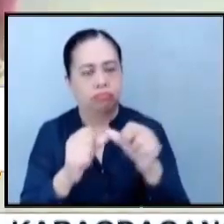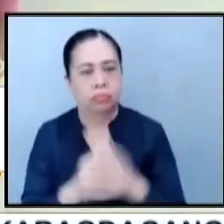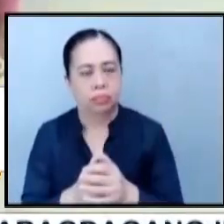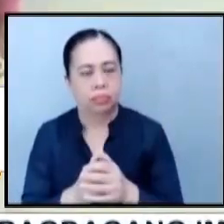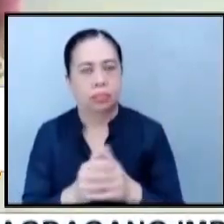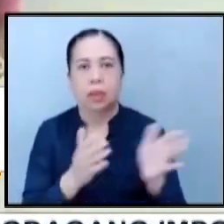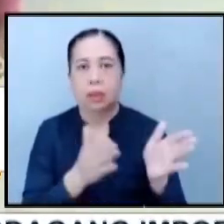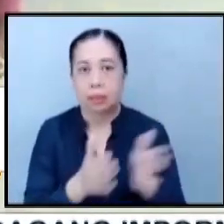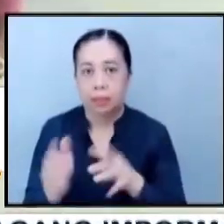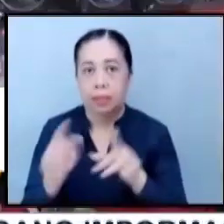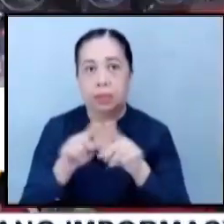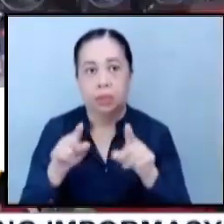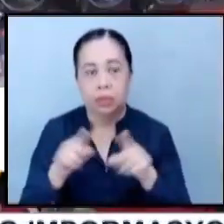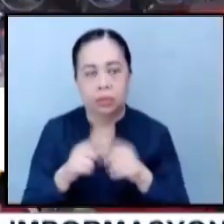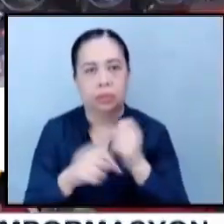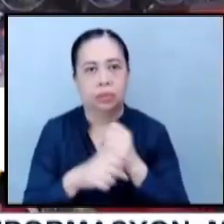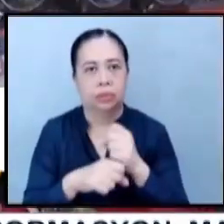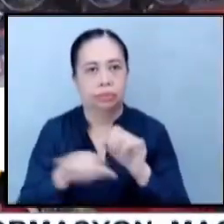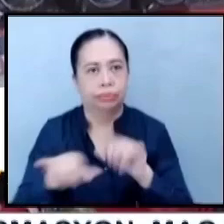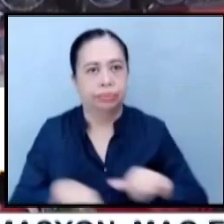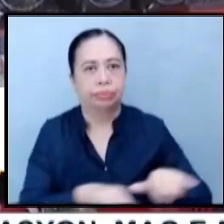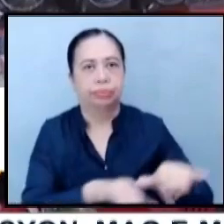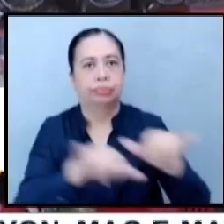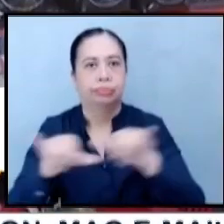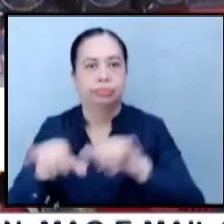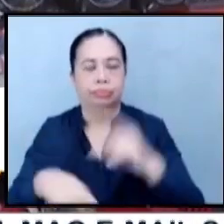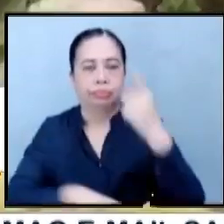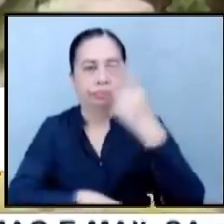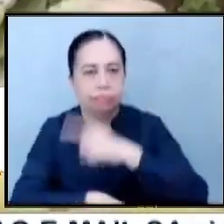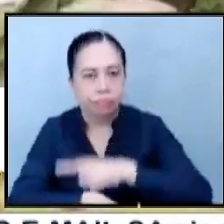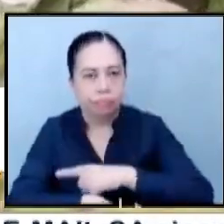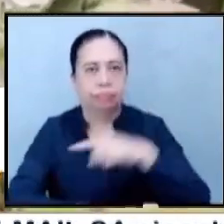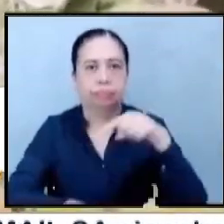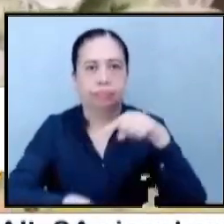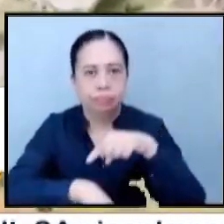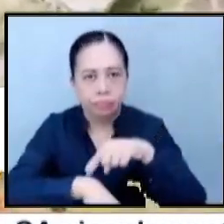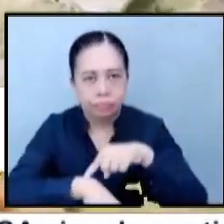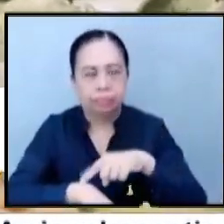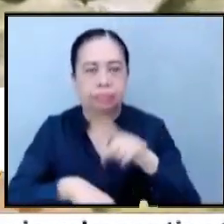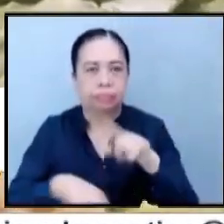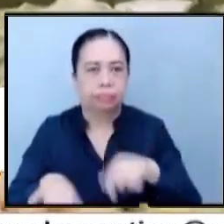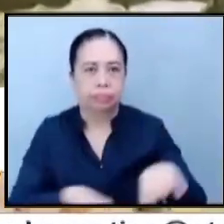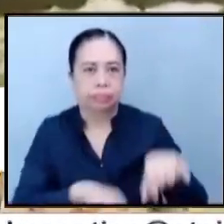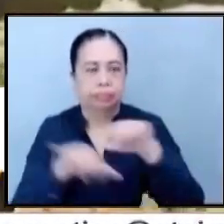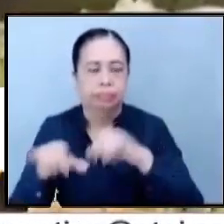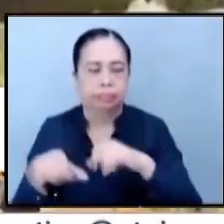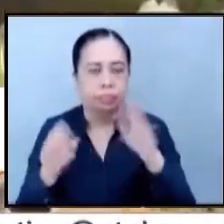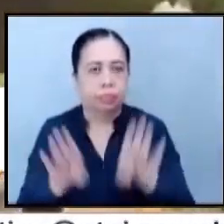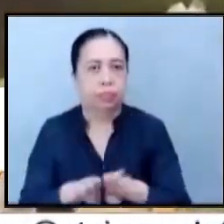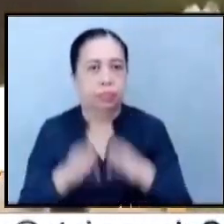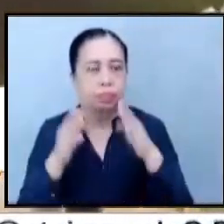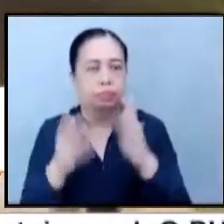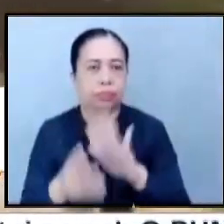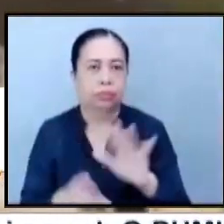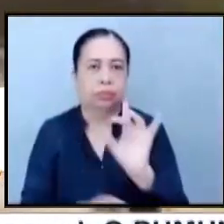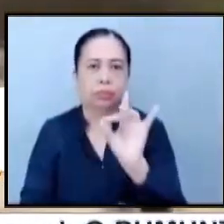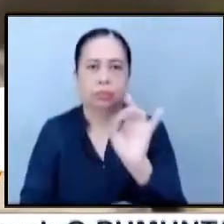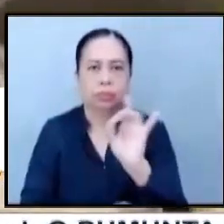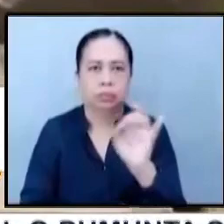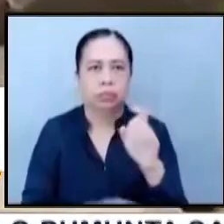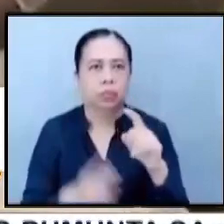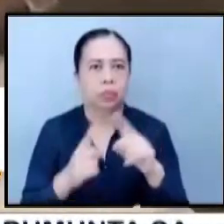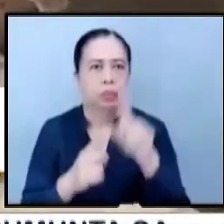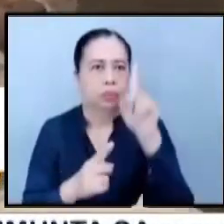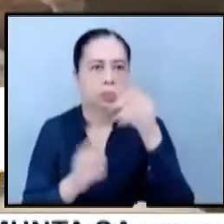gobyerno na gawing standards ang operating days and hours ng mga kadiwa. Target din nilang magbukas ng nasa 800 hanggang 1,000